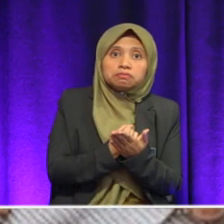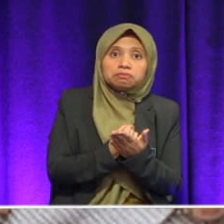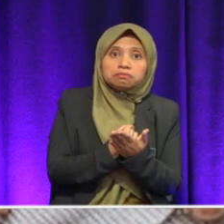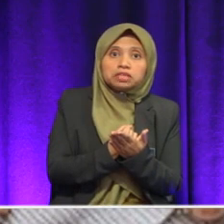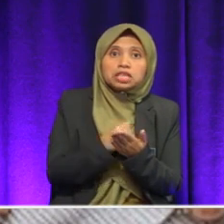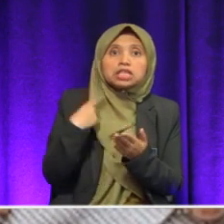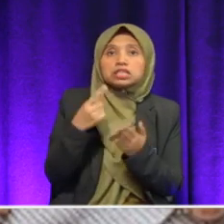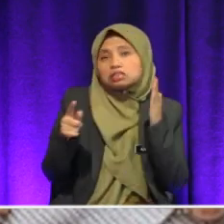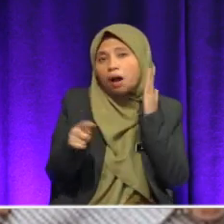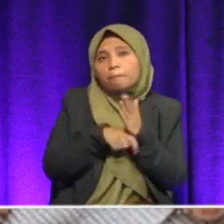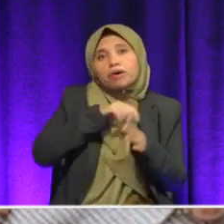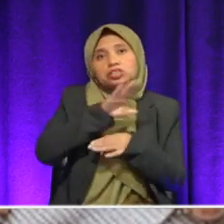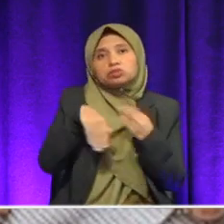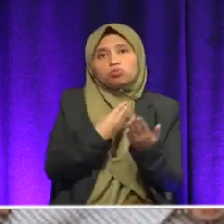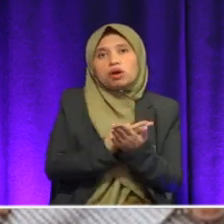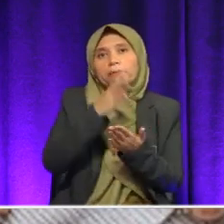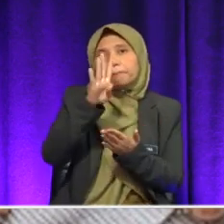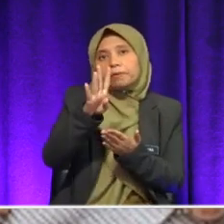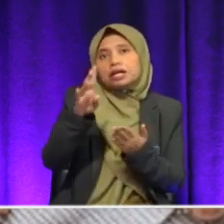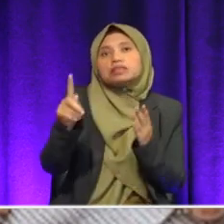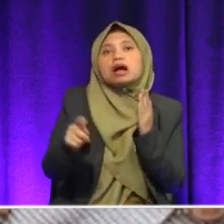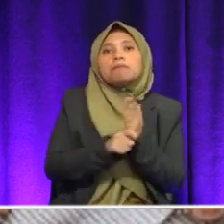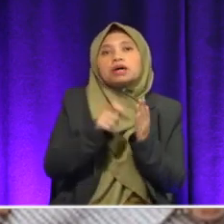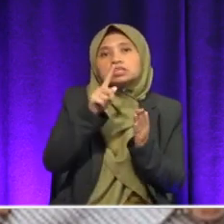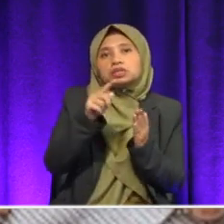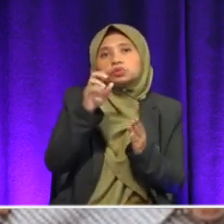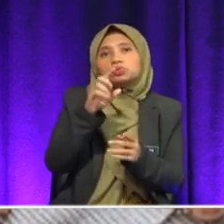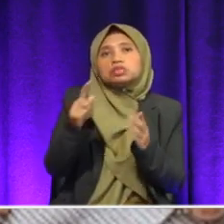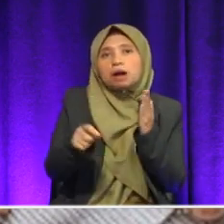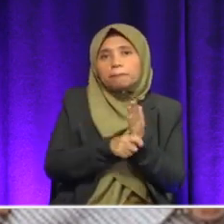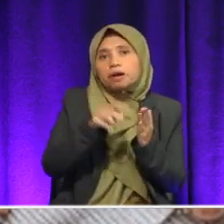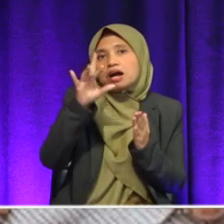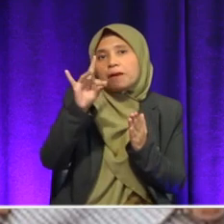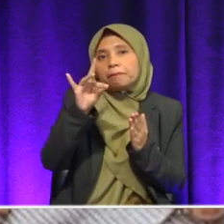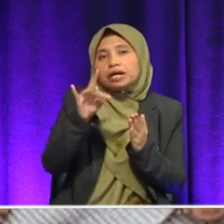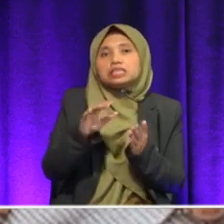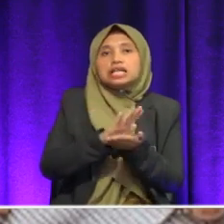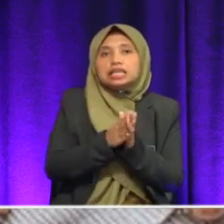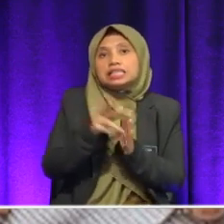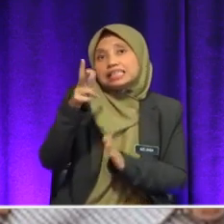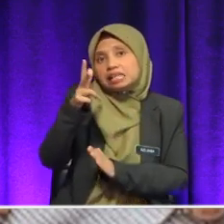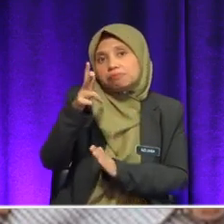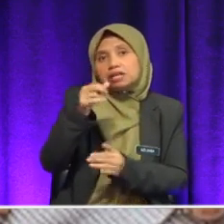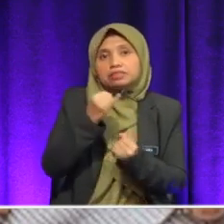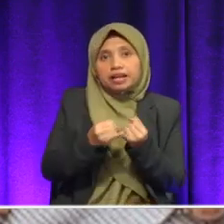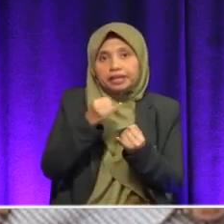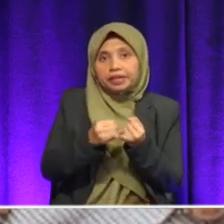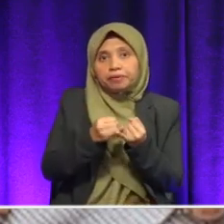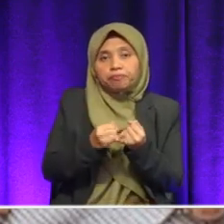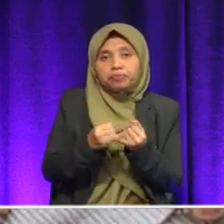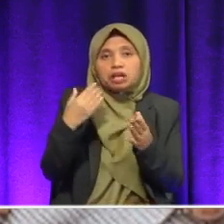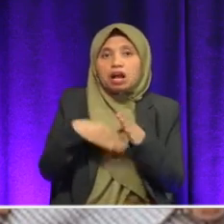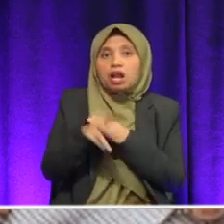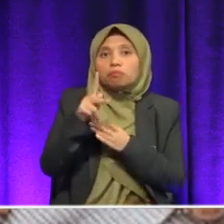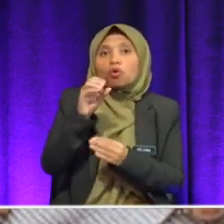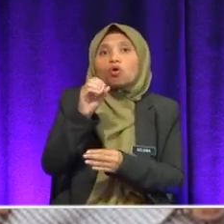tambahkan semua Oke empat tambah satu tambah delapan jadi 13 jadi akhir sekali dalam cost